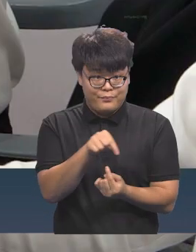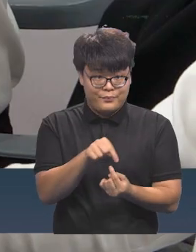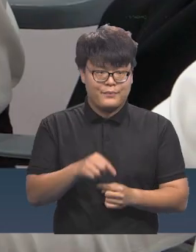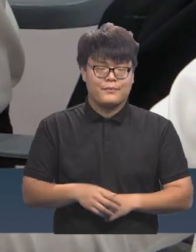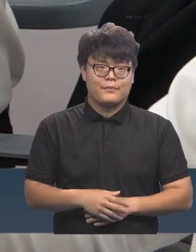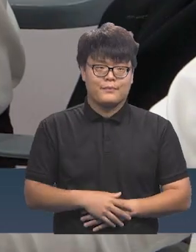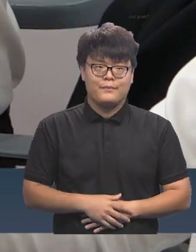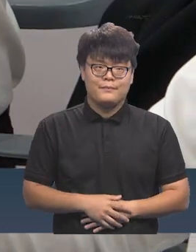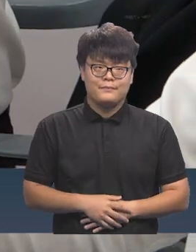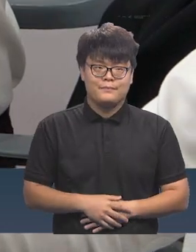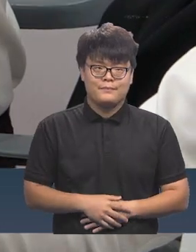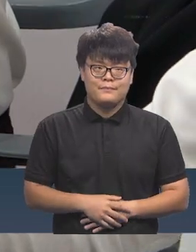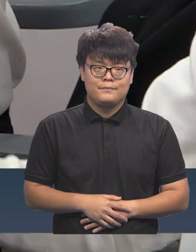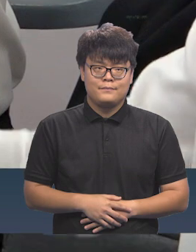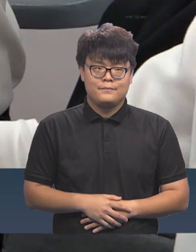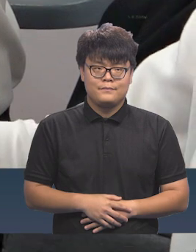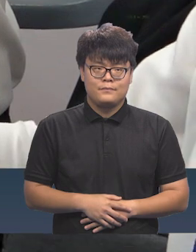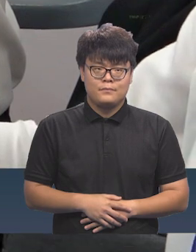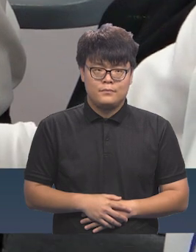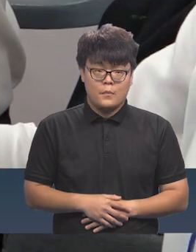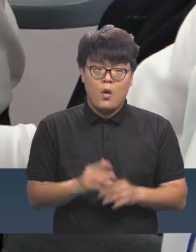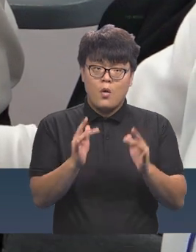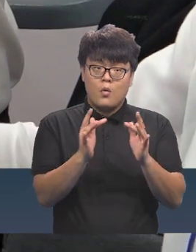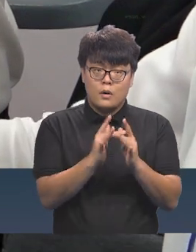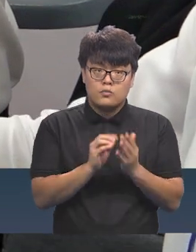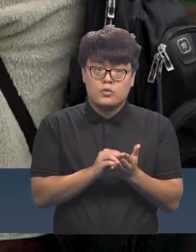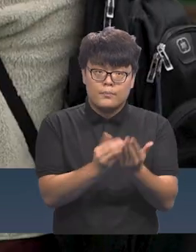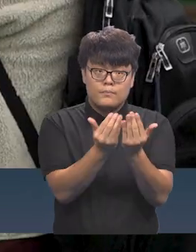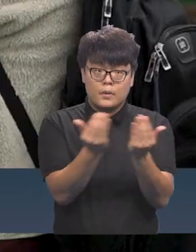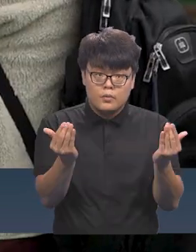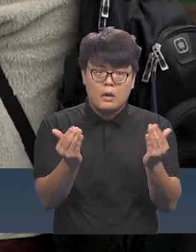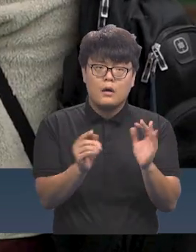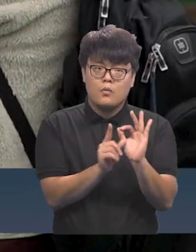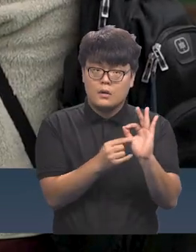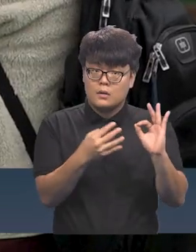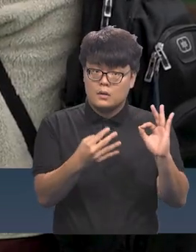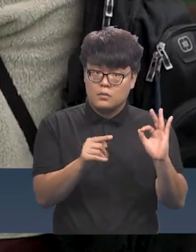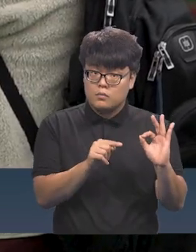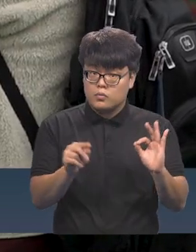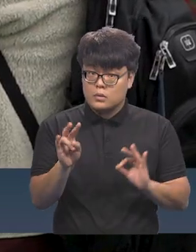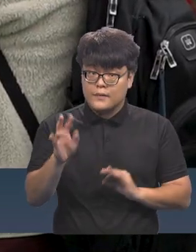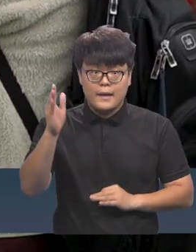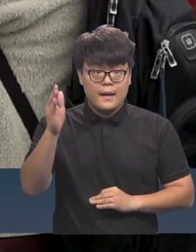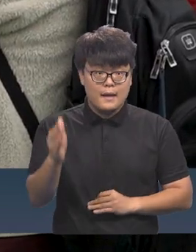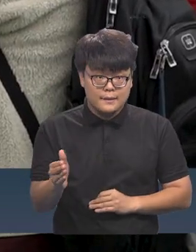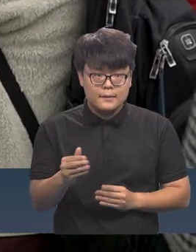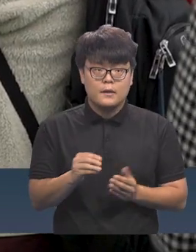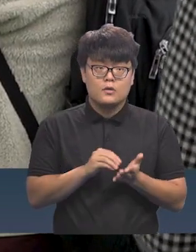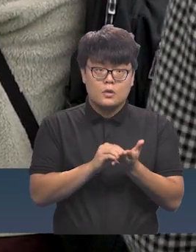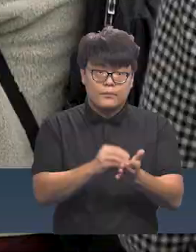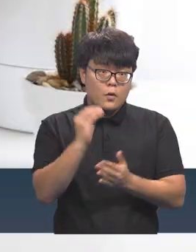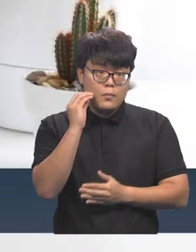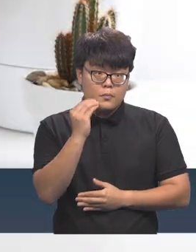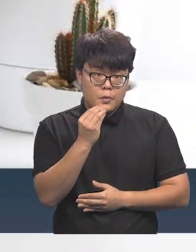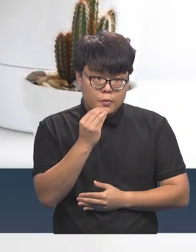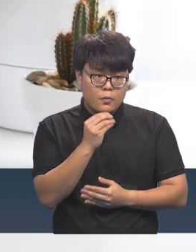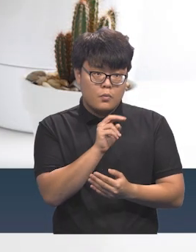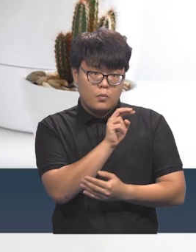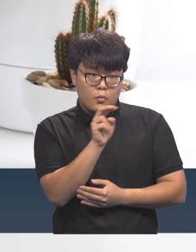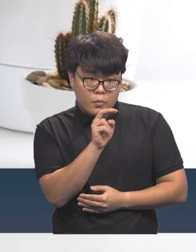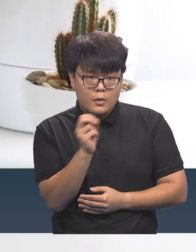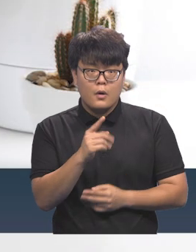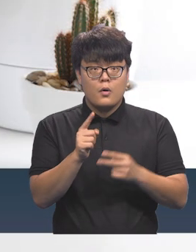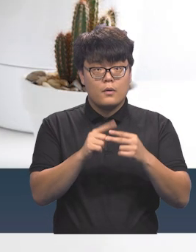병행해 운영합니다 온라인 취업 박람회는 10월 4일부터 24일까지 취업 사이트 인크루트